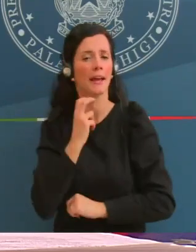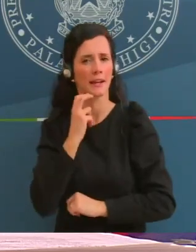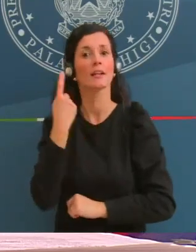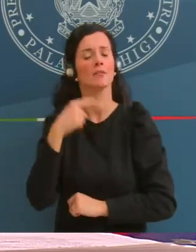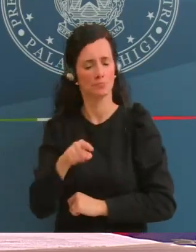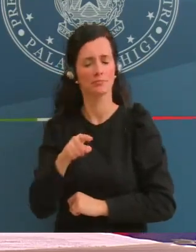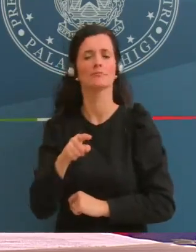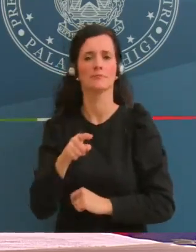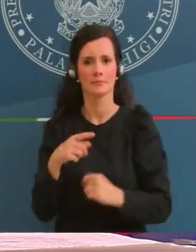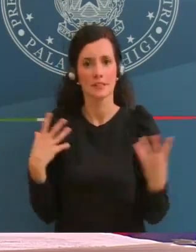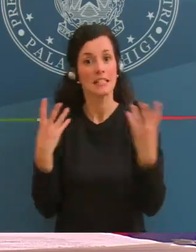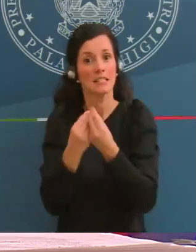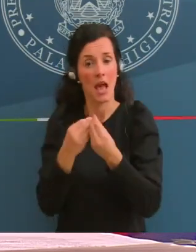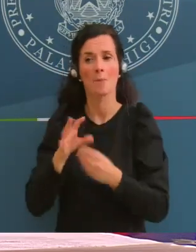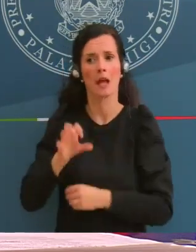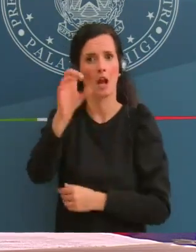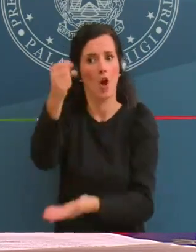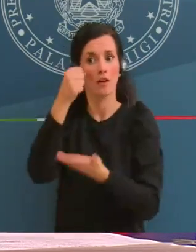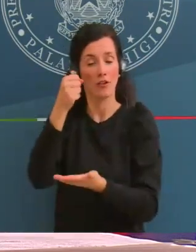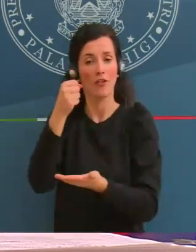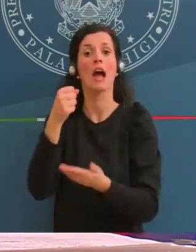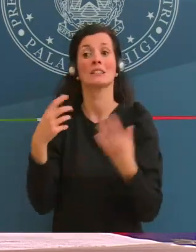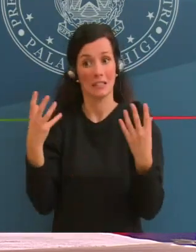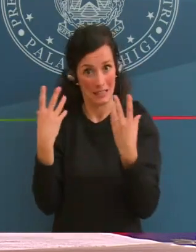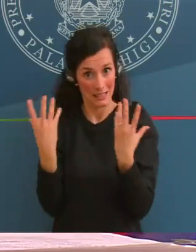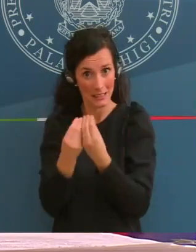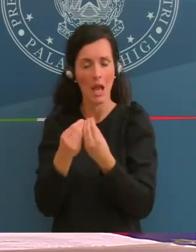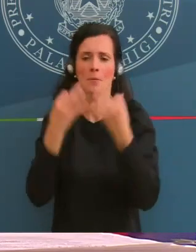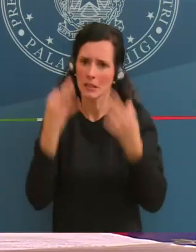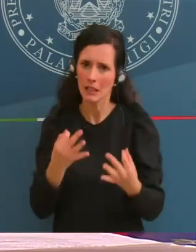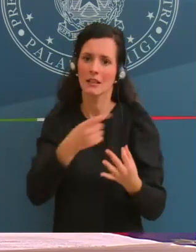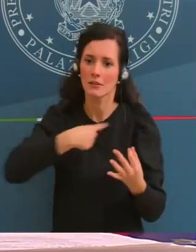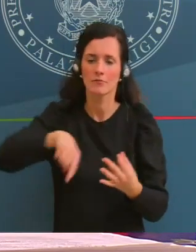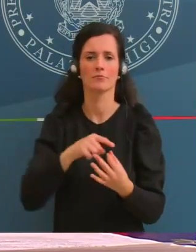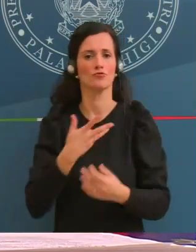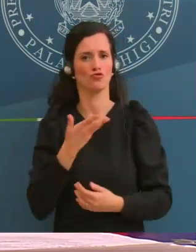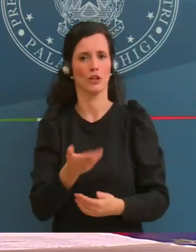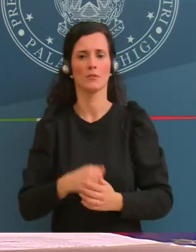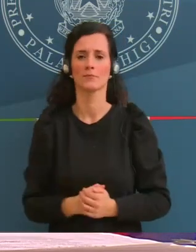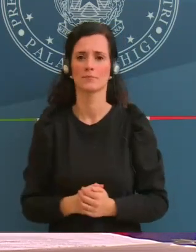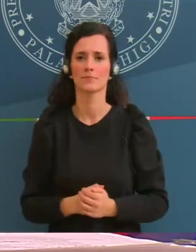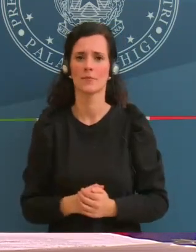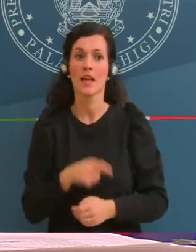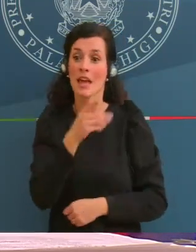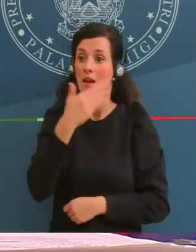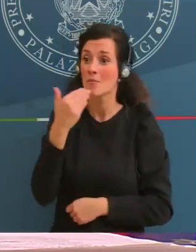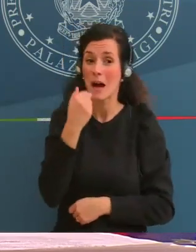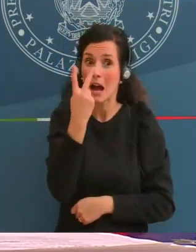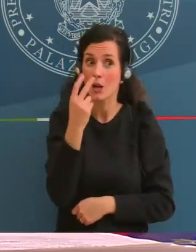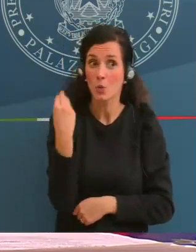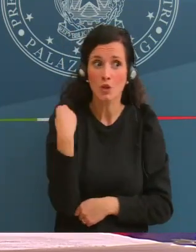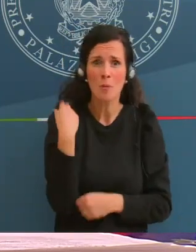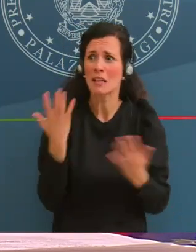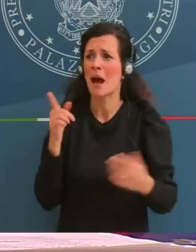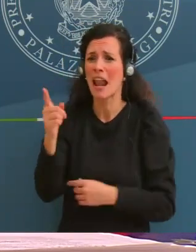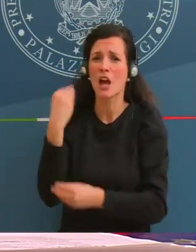e lei me ne ha fatte 10 ne son dimenticati quali sono le ha per quanto riguarda il